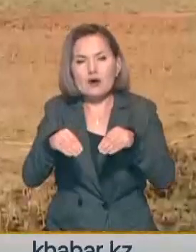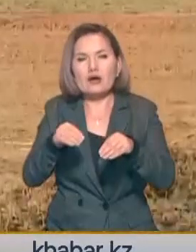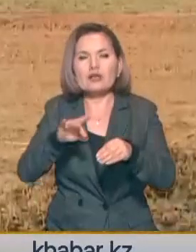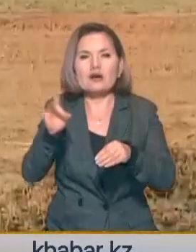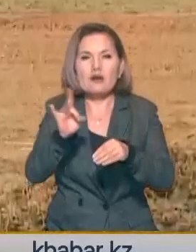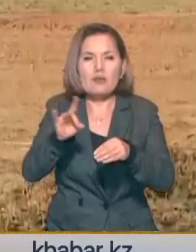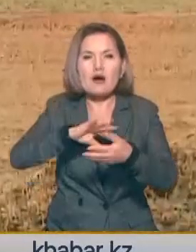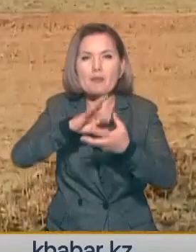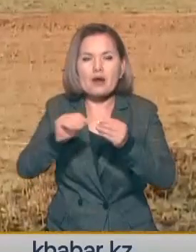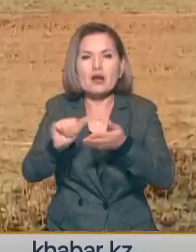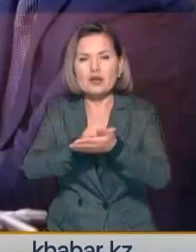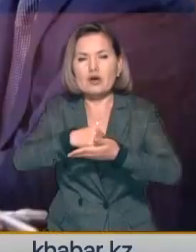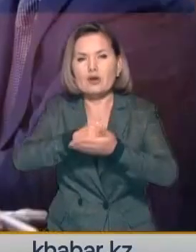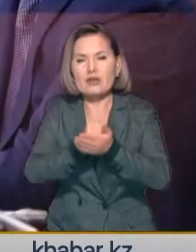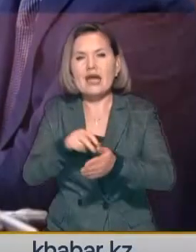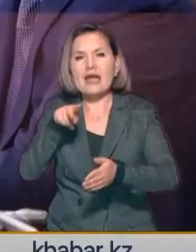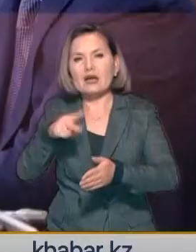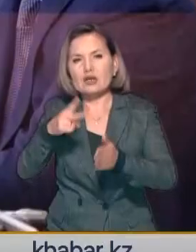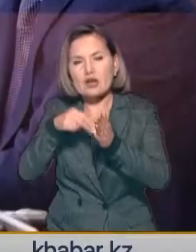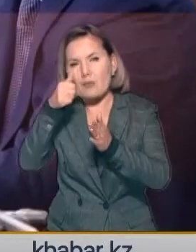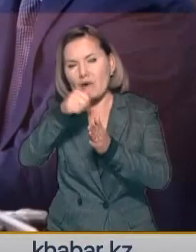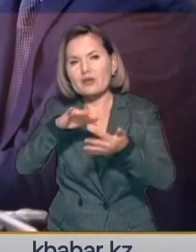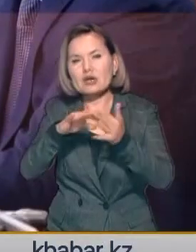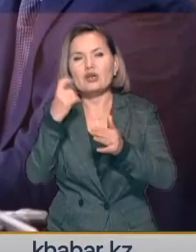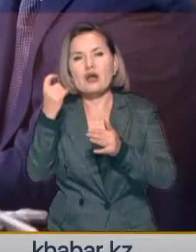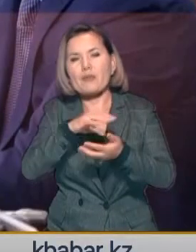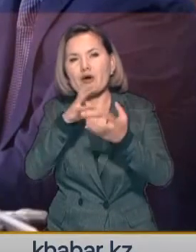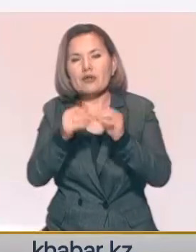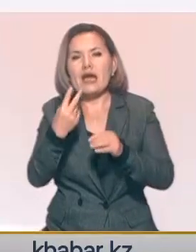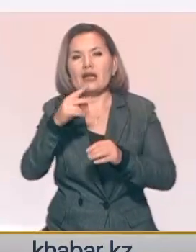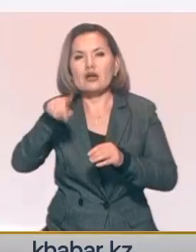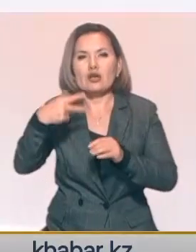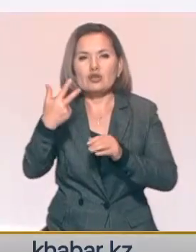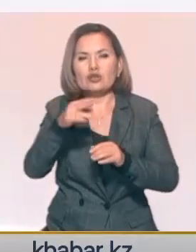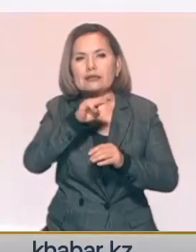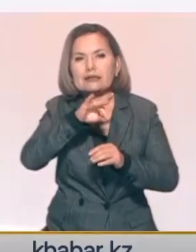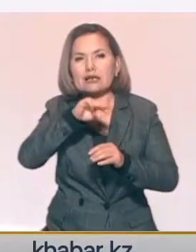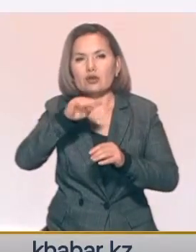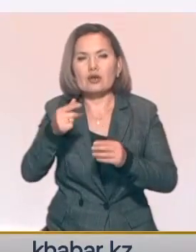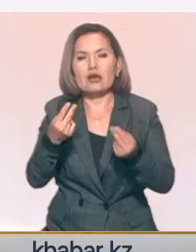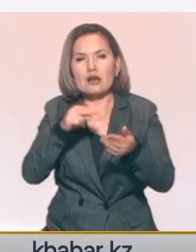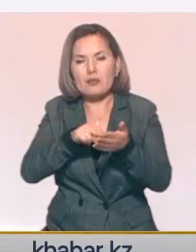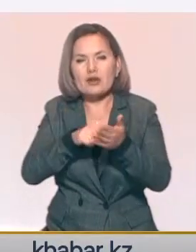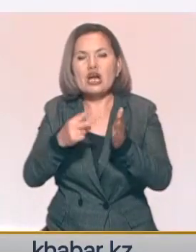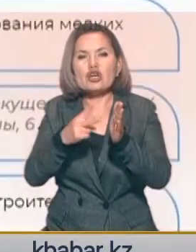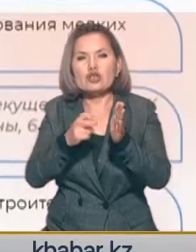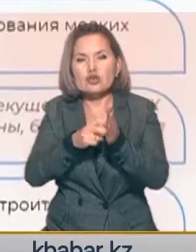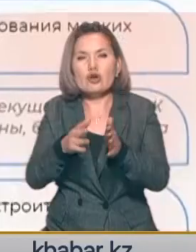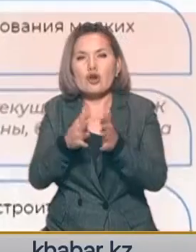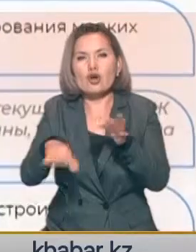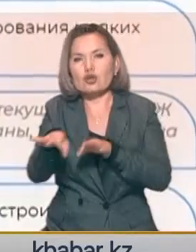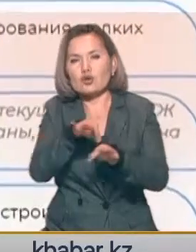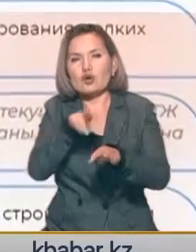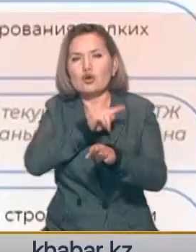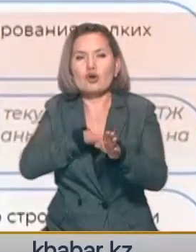пысықталды. 2027 жылға дейін агросекторда жалпы құны 2,3 триллион теңге болатын 700-ден астам жобаны